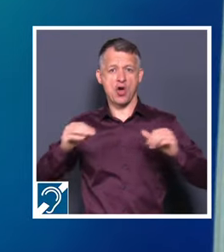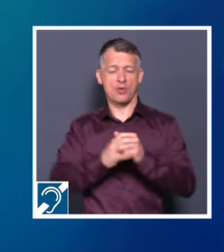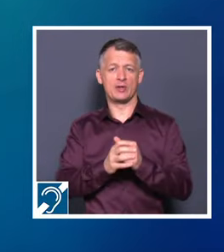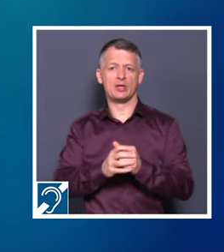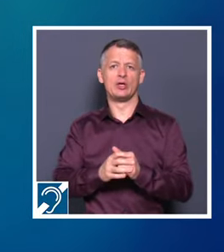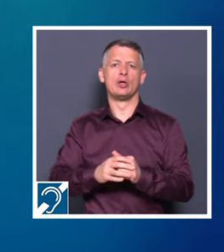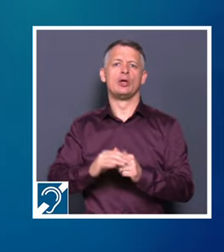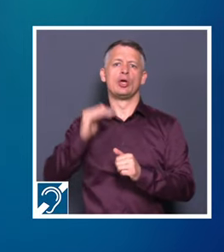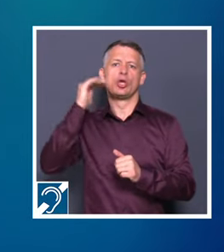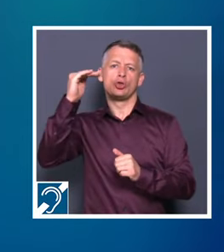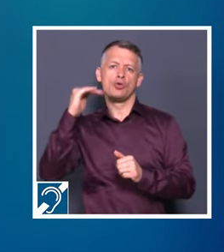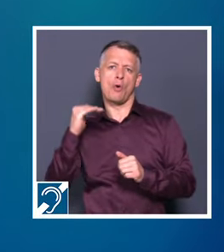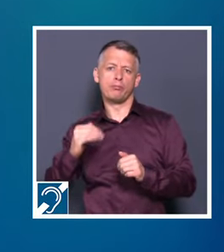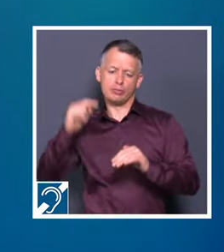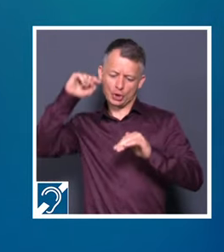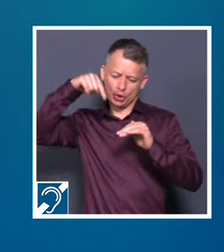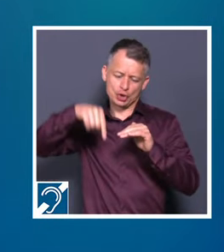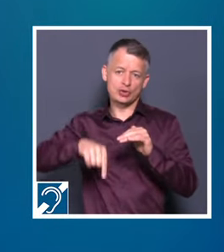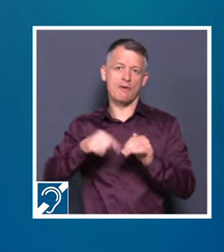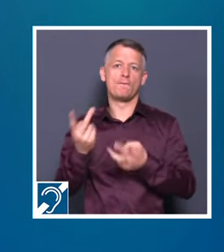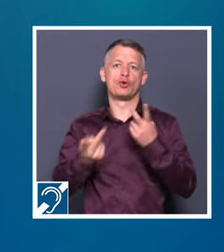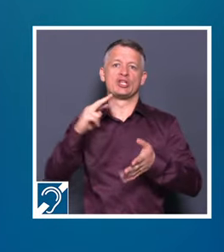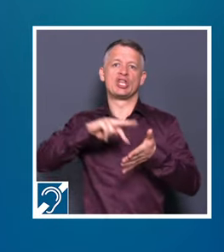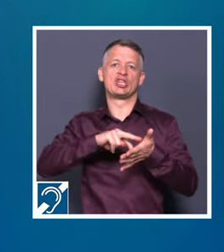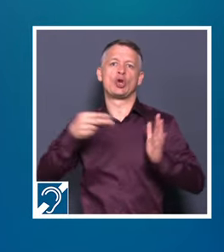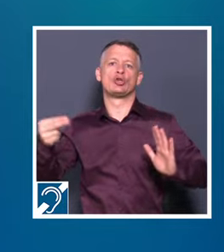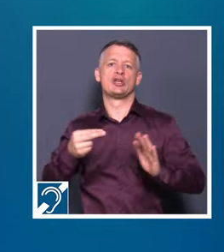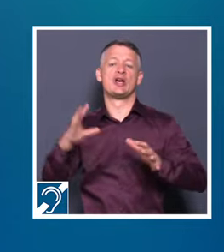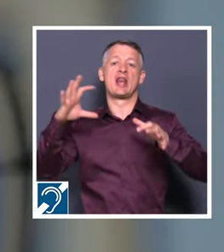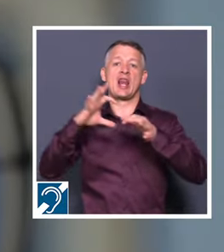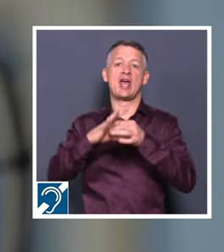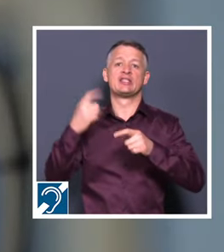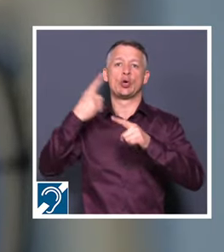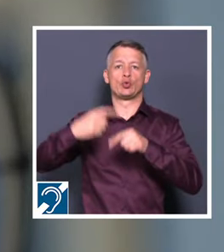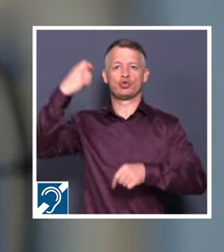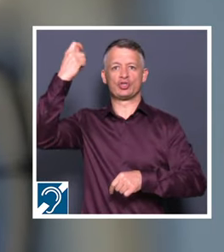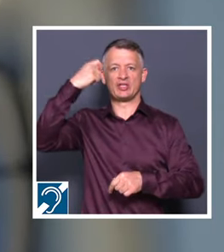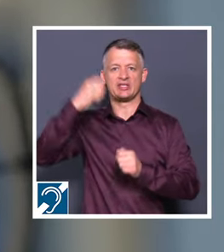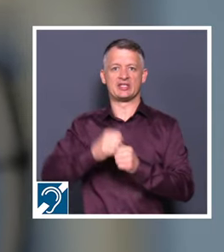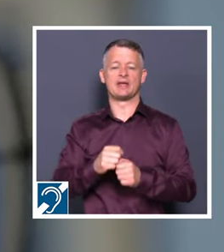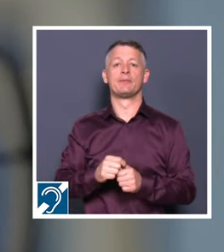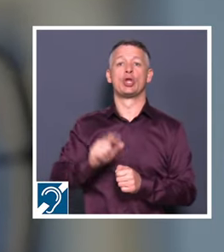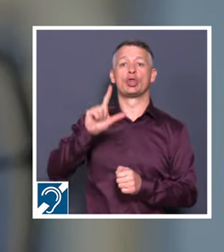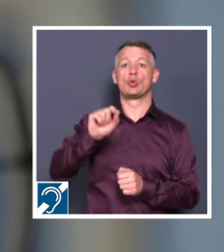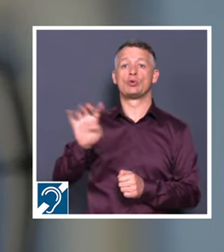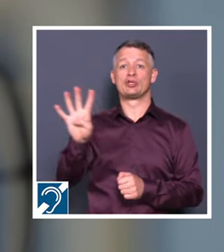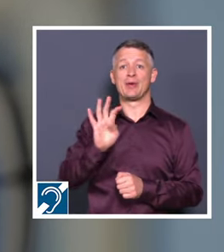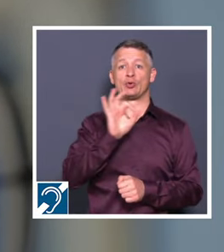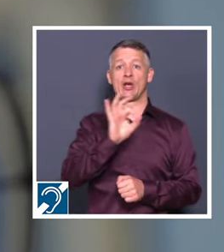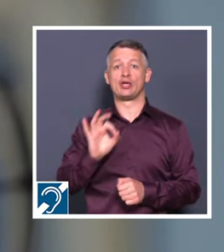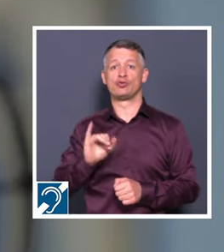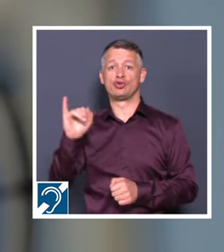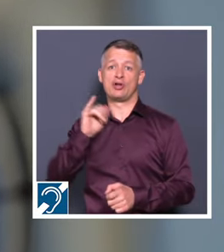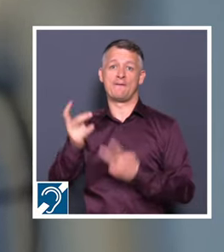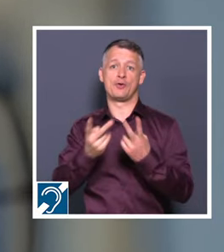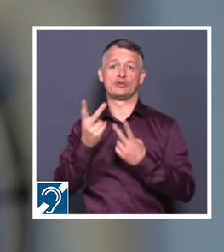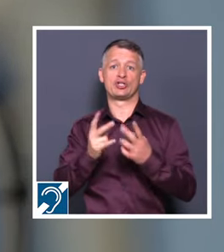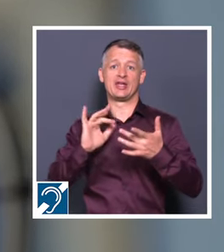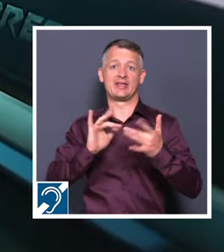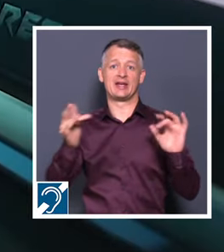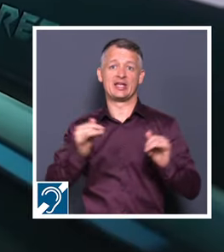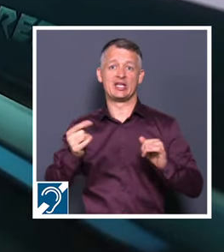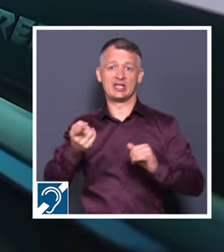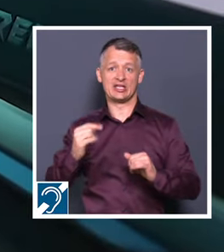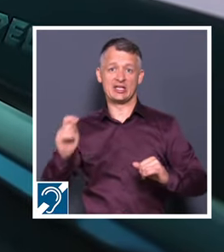țărilor europene care folosesc tehnologia în relația cu proprii cetățeni. Doar 24% dintre utilizatorii de internet